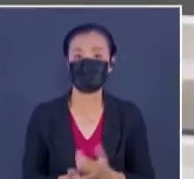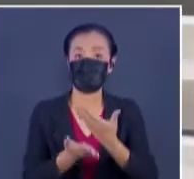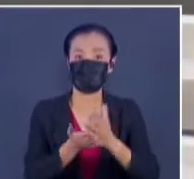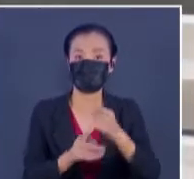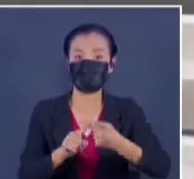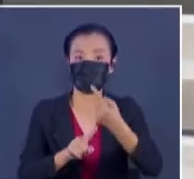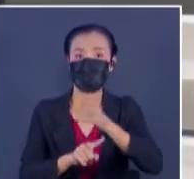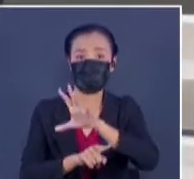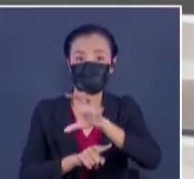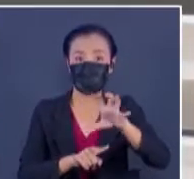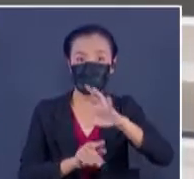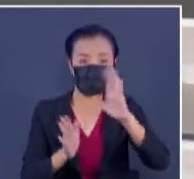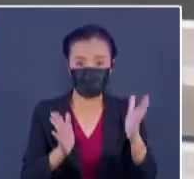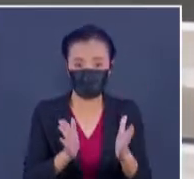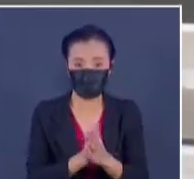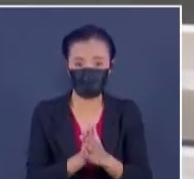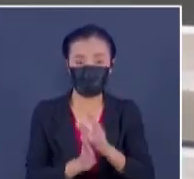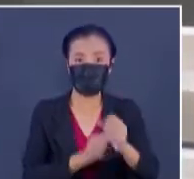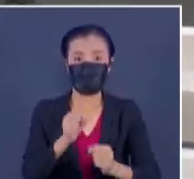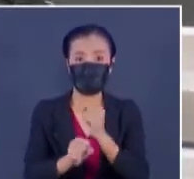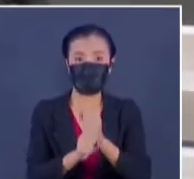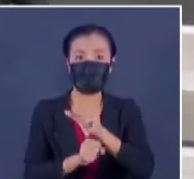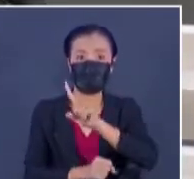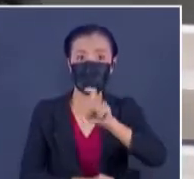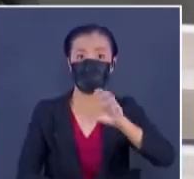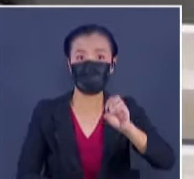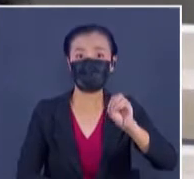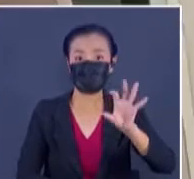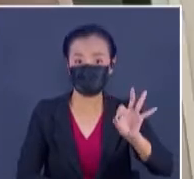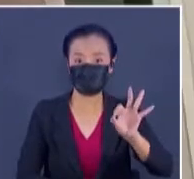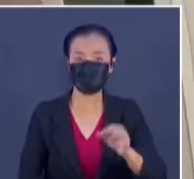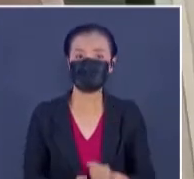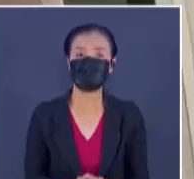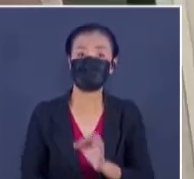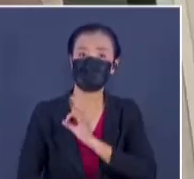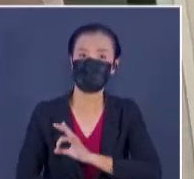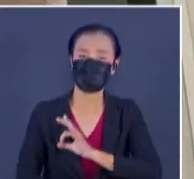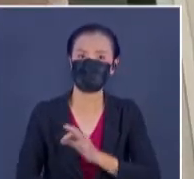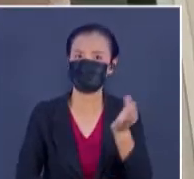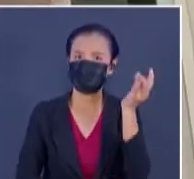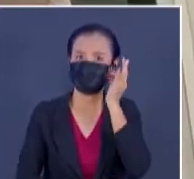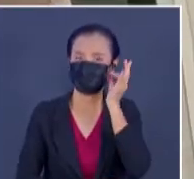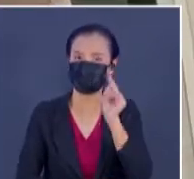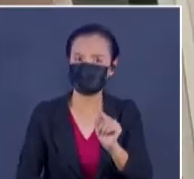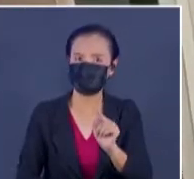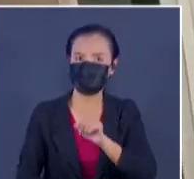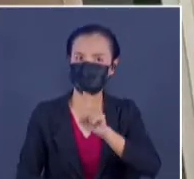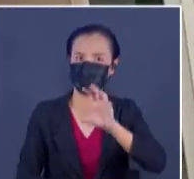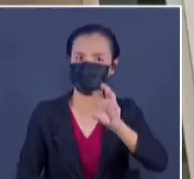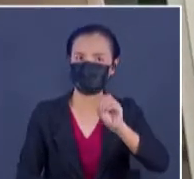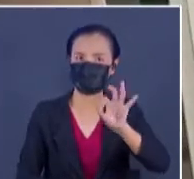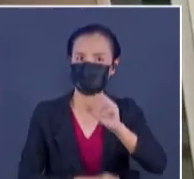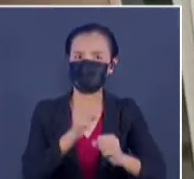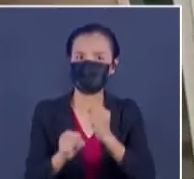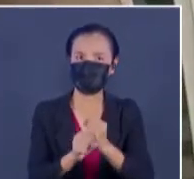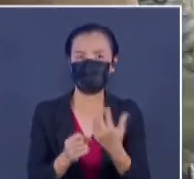ดือนละ500ทั้งหมด159ปีครับโอ้โหสมาชิกบอกได้ยินแบบนี้159ปีใครจะรอไหวล่ะ